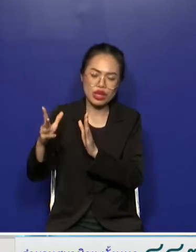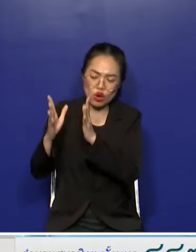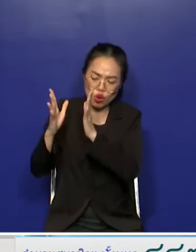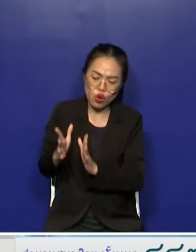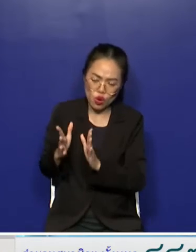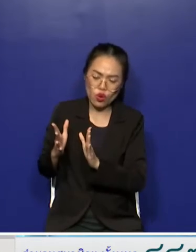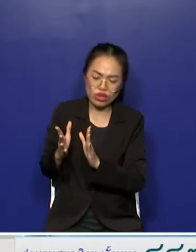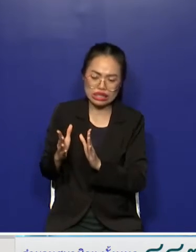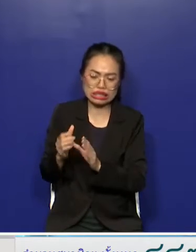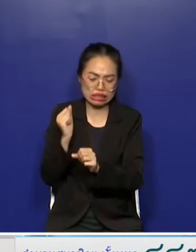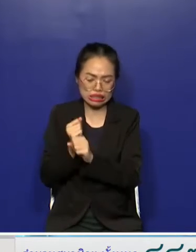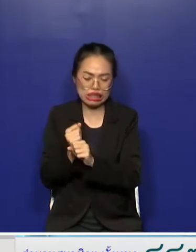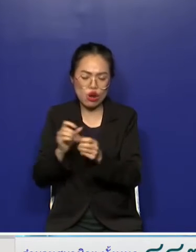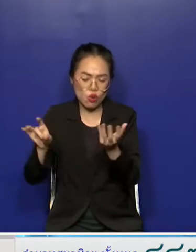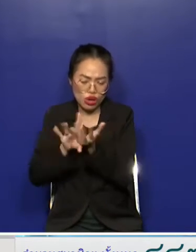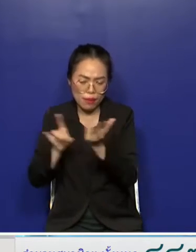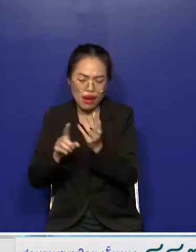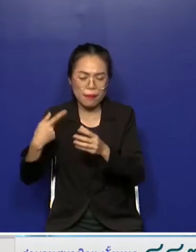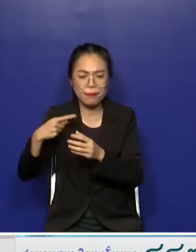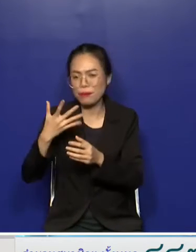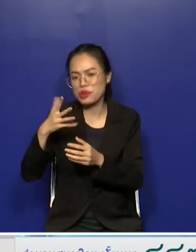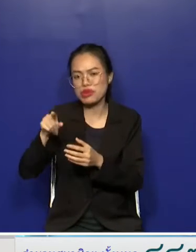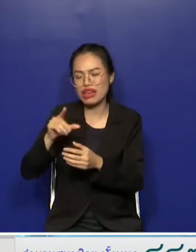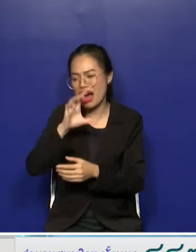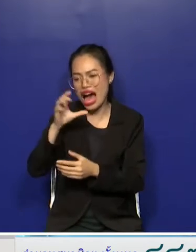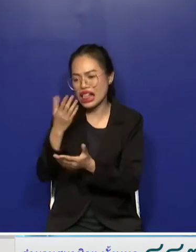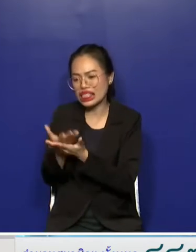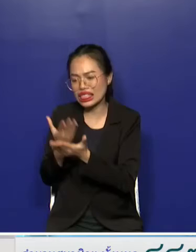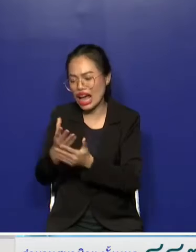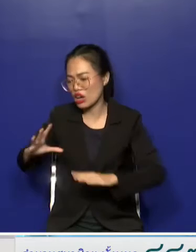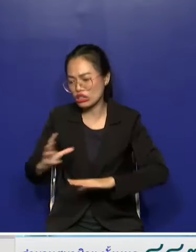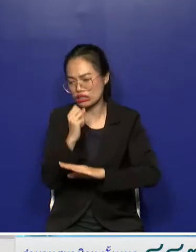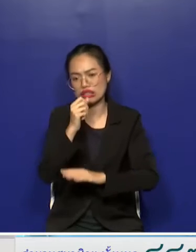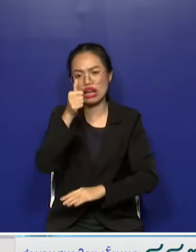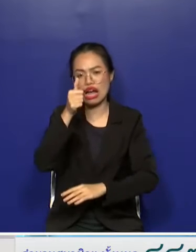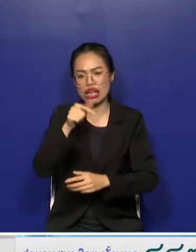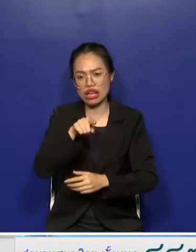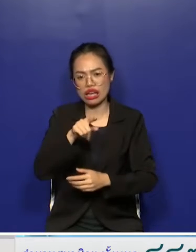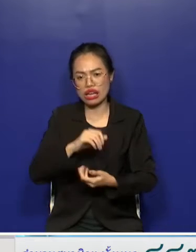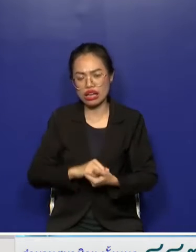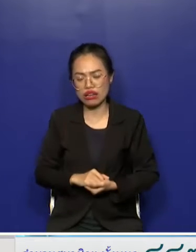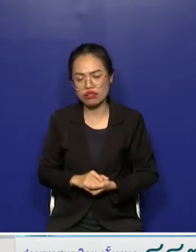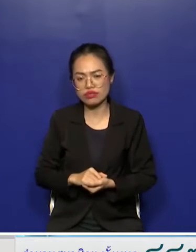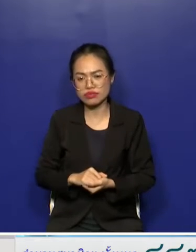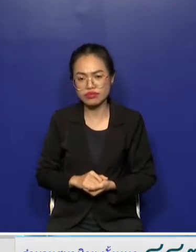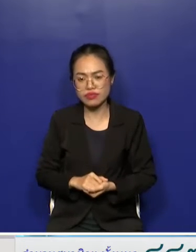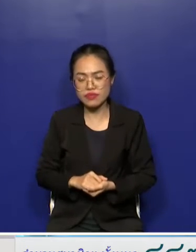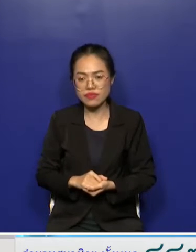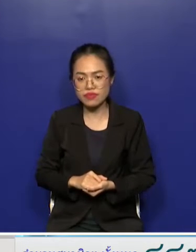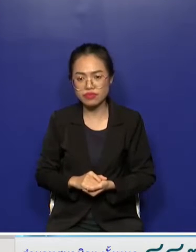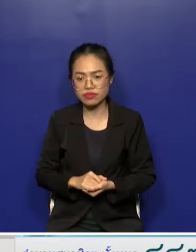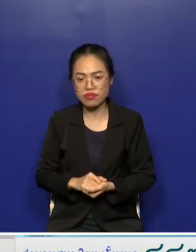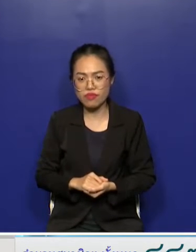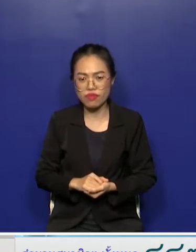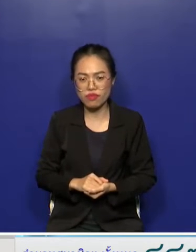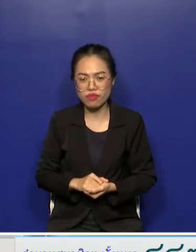ทคtechnical Fightingไม่มีประโยชน์ หาเงินดกวาครั และว่างระบบการซื้อให้แ่นก็ใช้ชนะของ